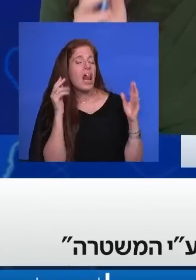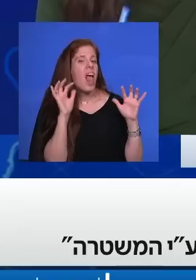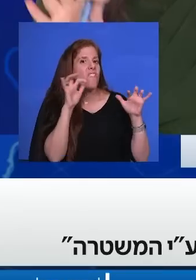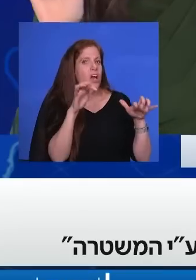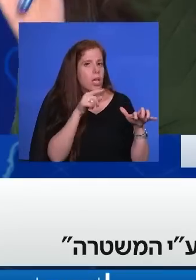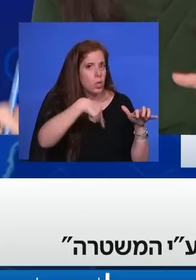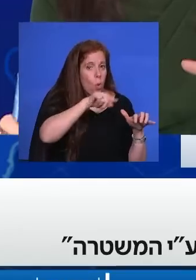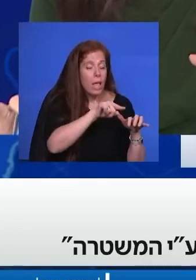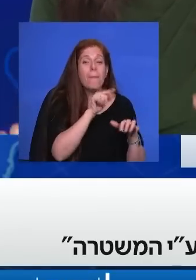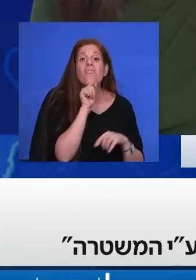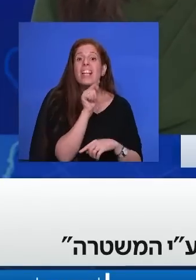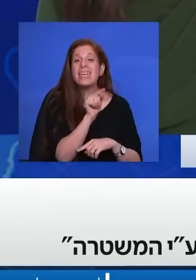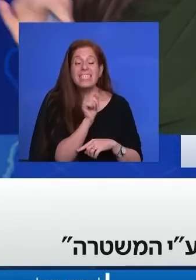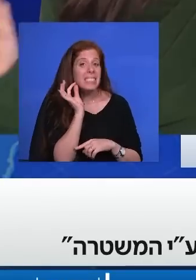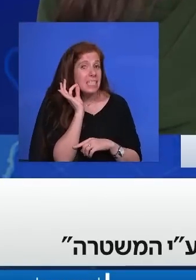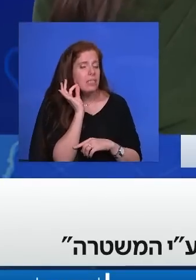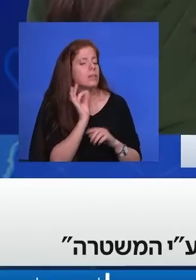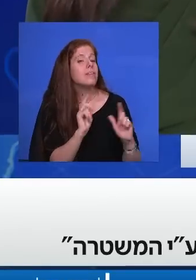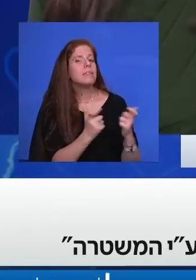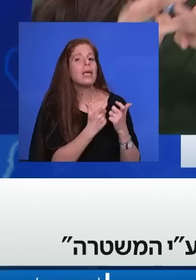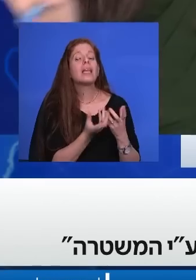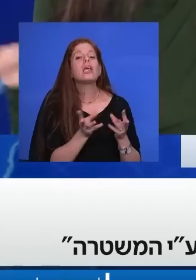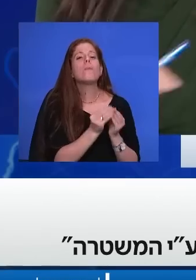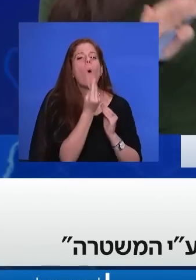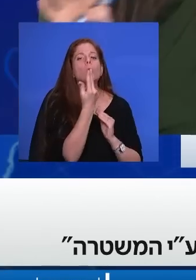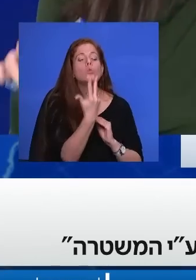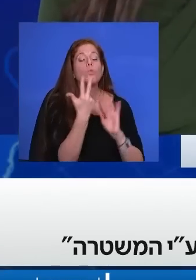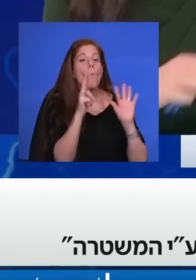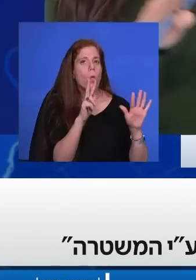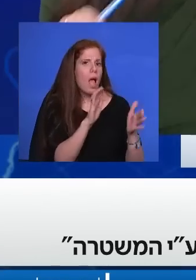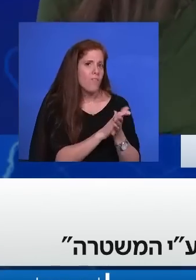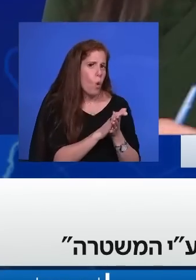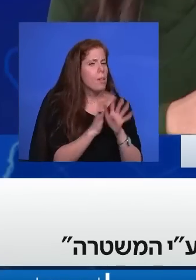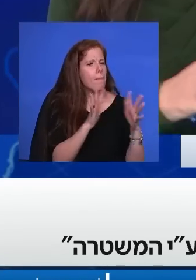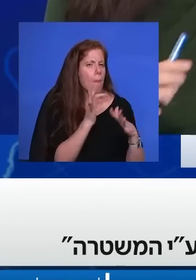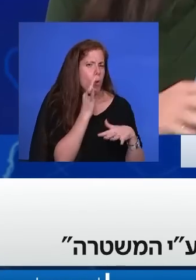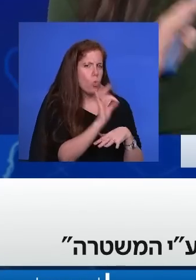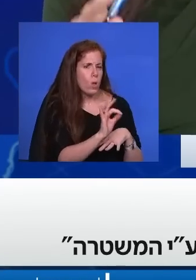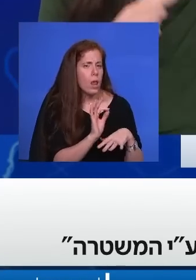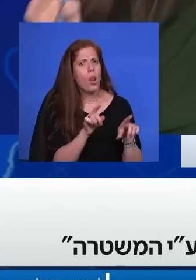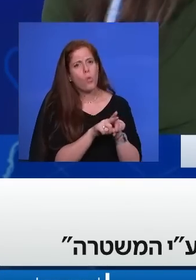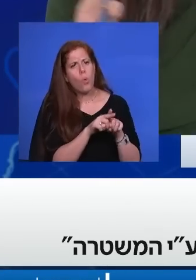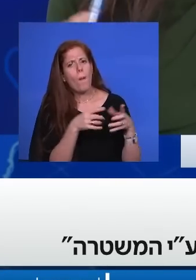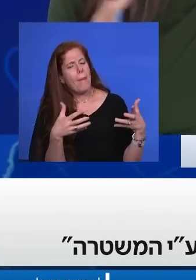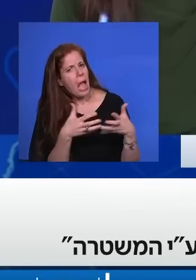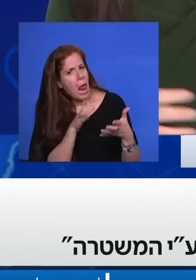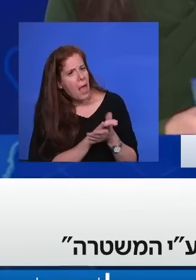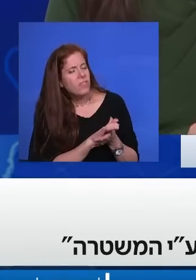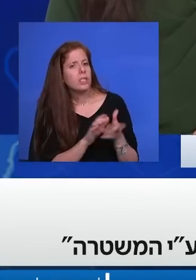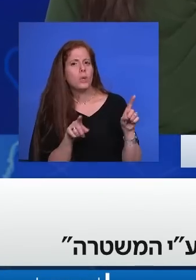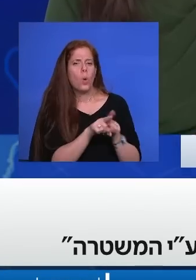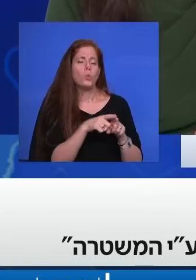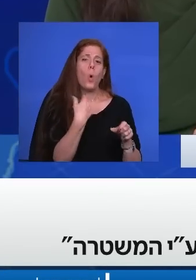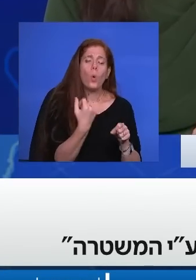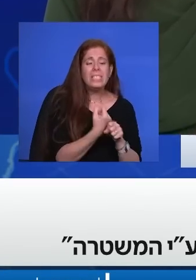אבל היא ככל הנראה נעצרת יחד עם עוד 8 חברות, פחות או יותר בנות אותו גיל, באותו מעגל חברתי, אותו עיסוק פחות